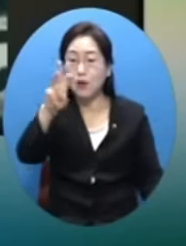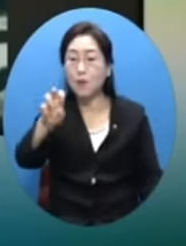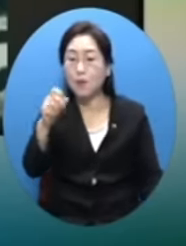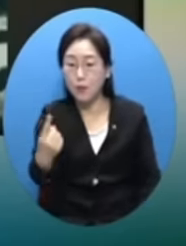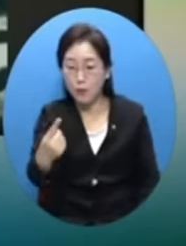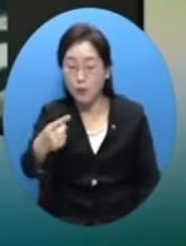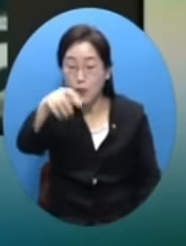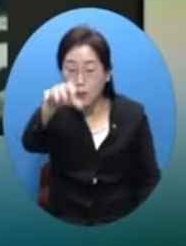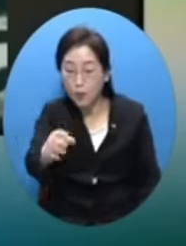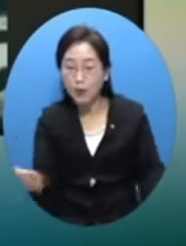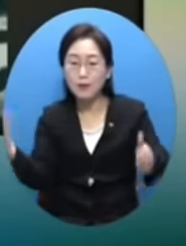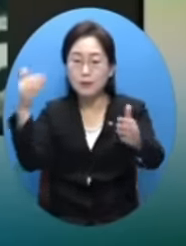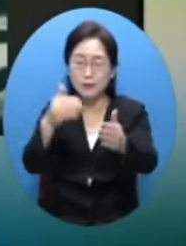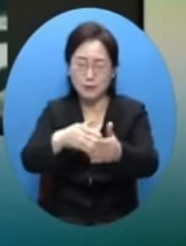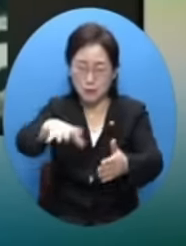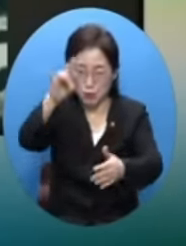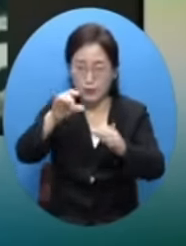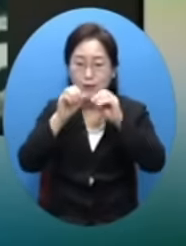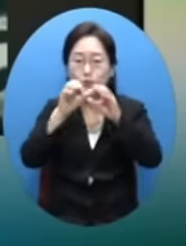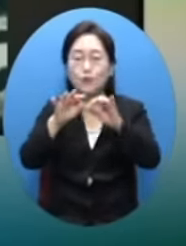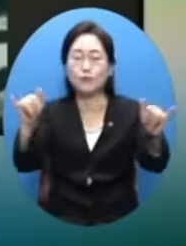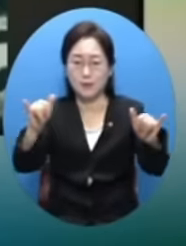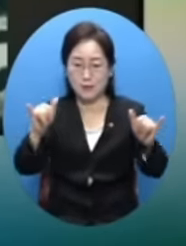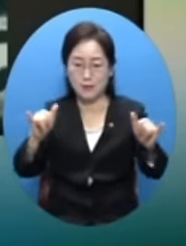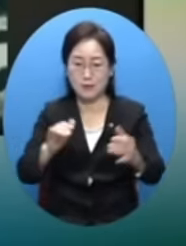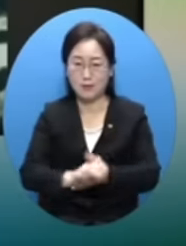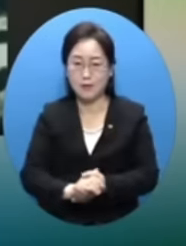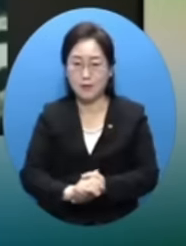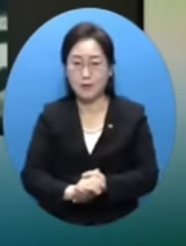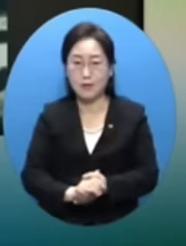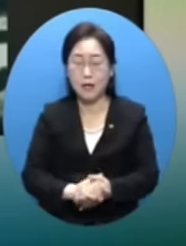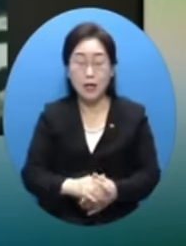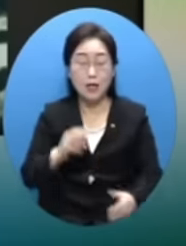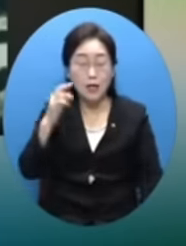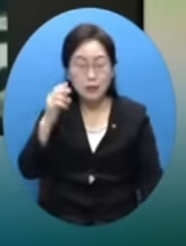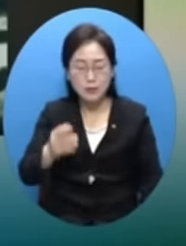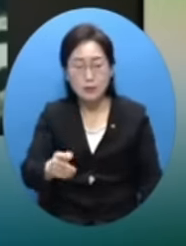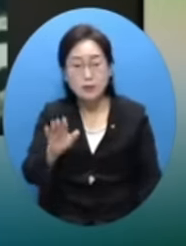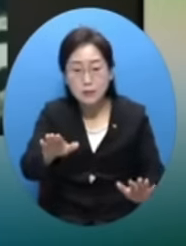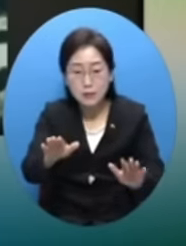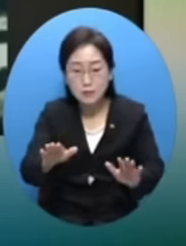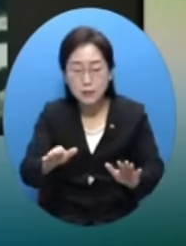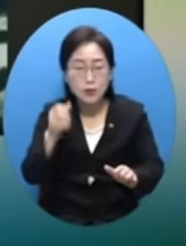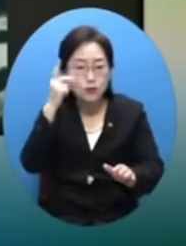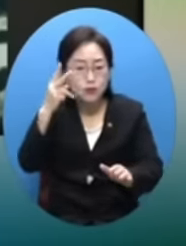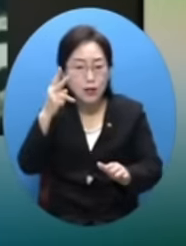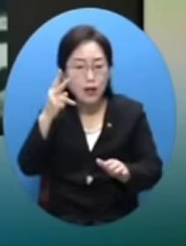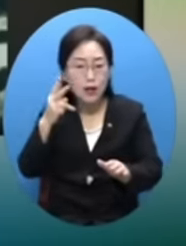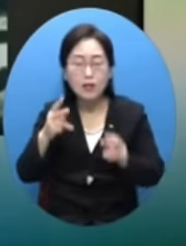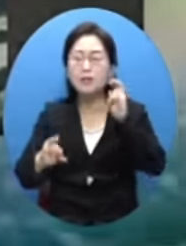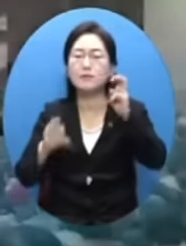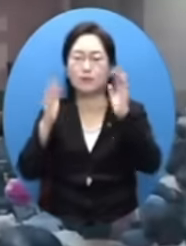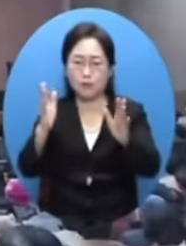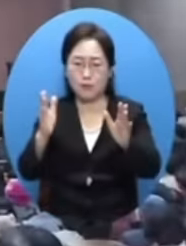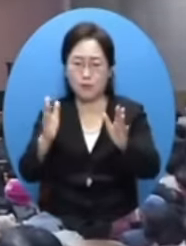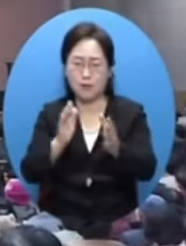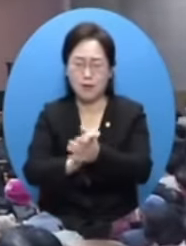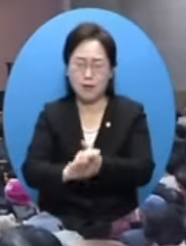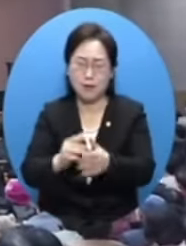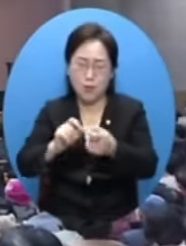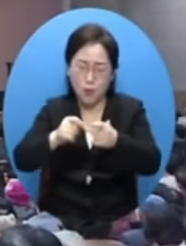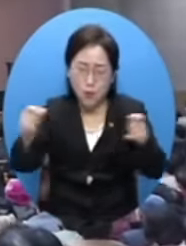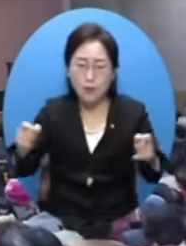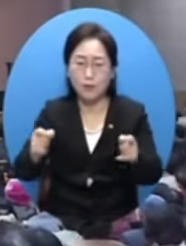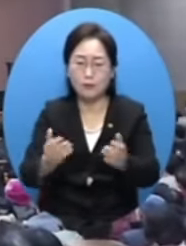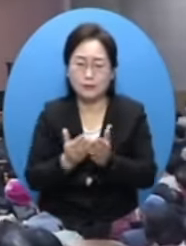분의 선교사가 되었습니다. 미국을 떠나서 무려 두 달 20일이 걸린 긴 여정이었습니다. 그